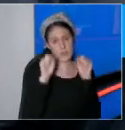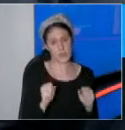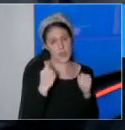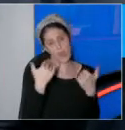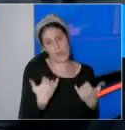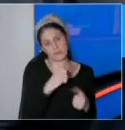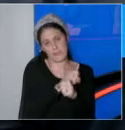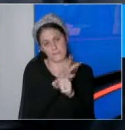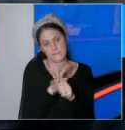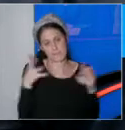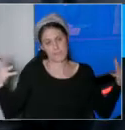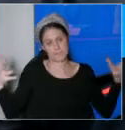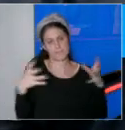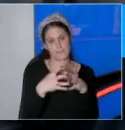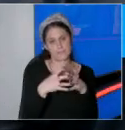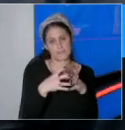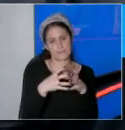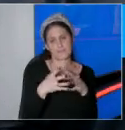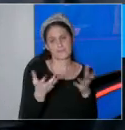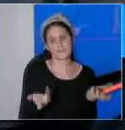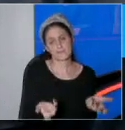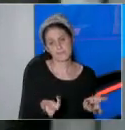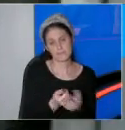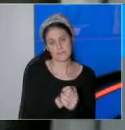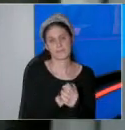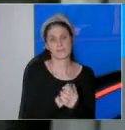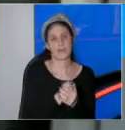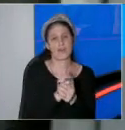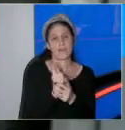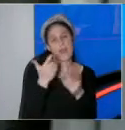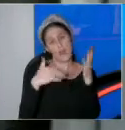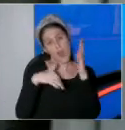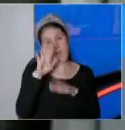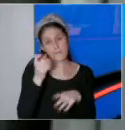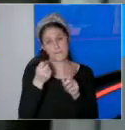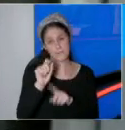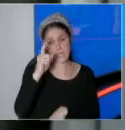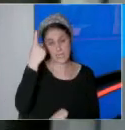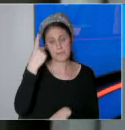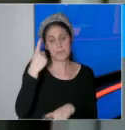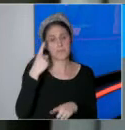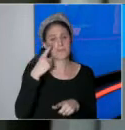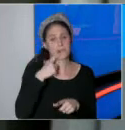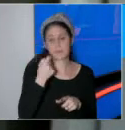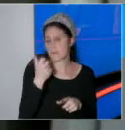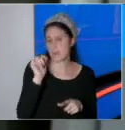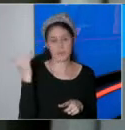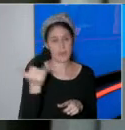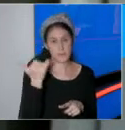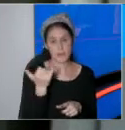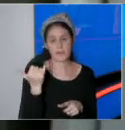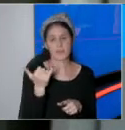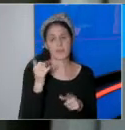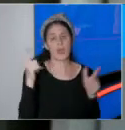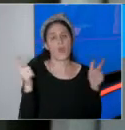להתכנס בסיטואציה של COVID-19. כן. אבל ברוב המקרים, הכמעט מוחלט, זה אירוע שהוא